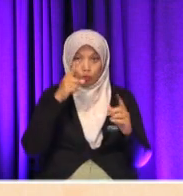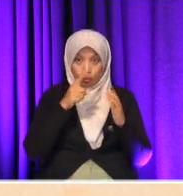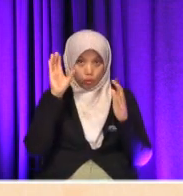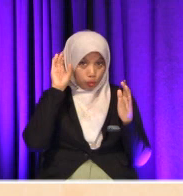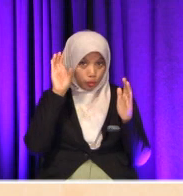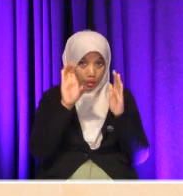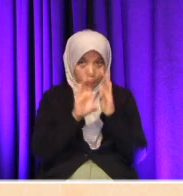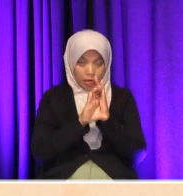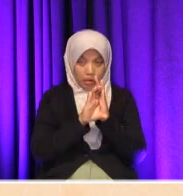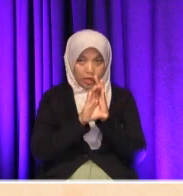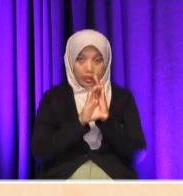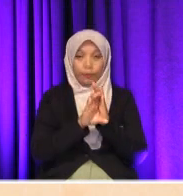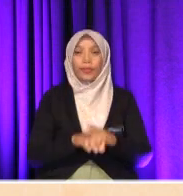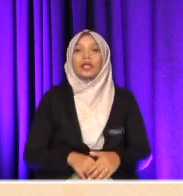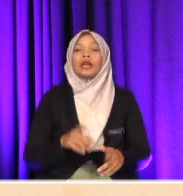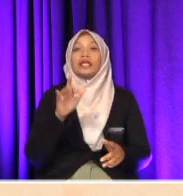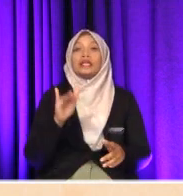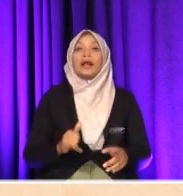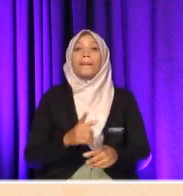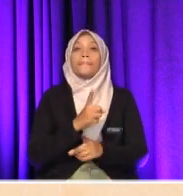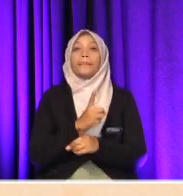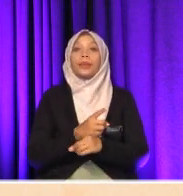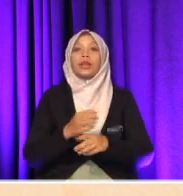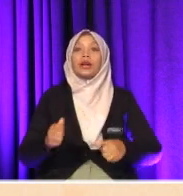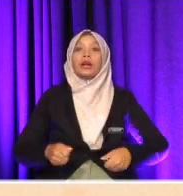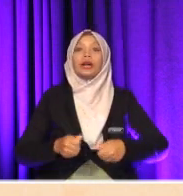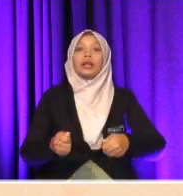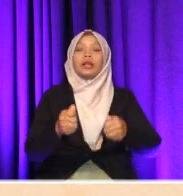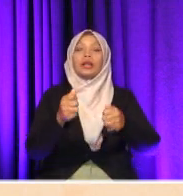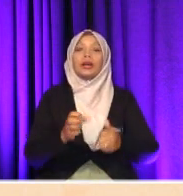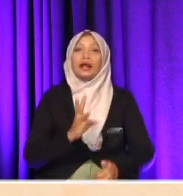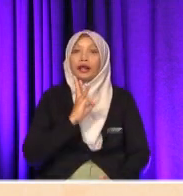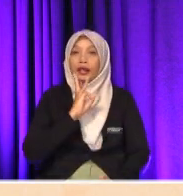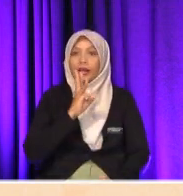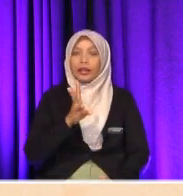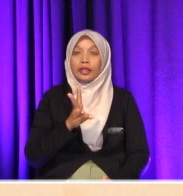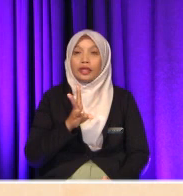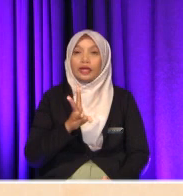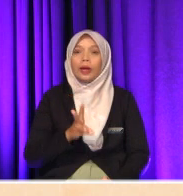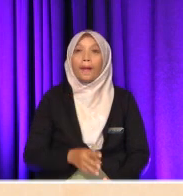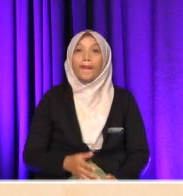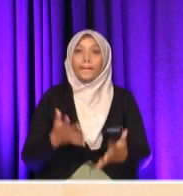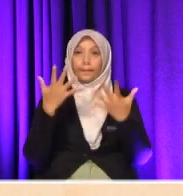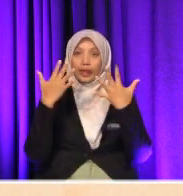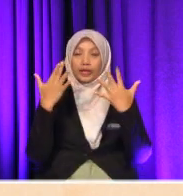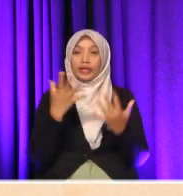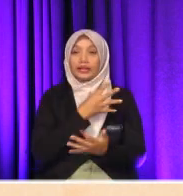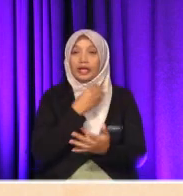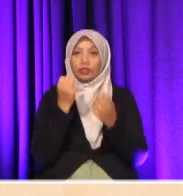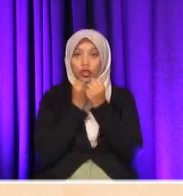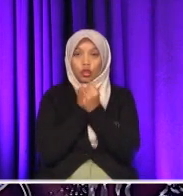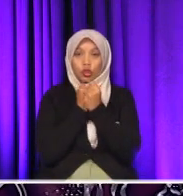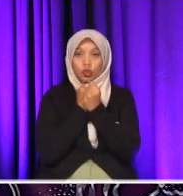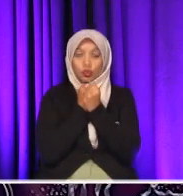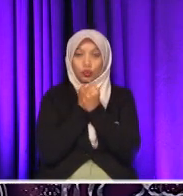sistem domestik yang mengalirkan air yaitu air panas dan air sejuk baik